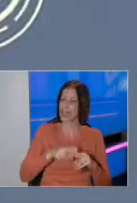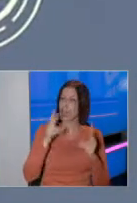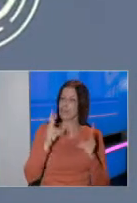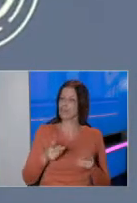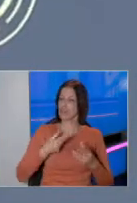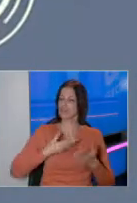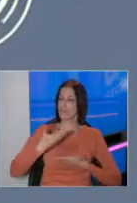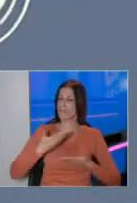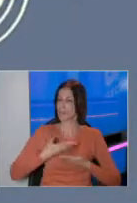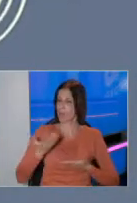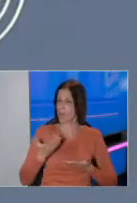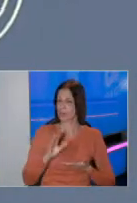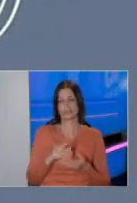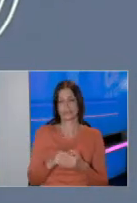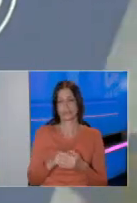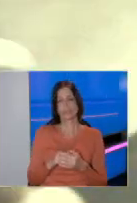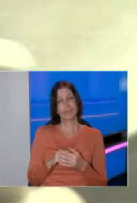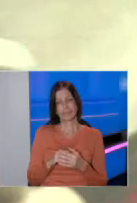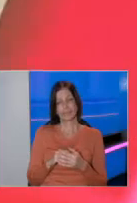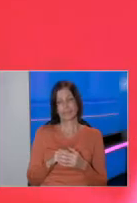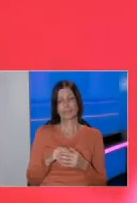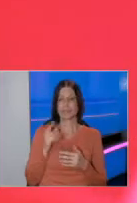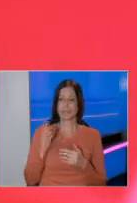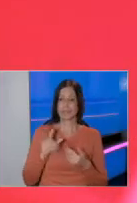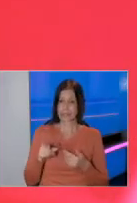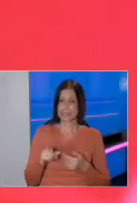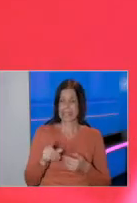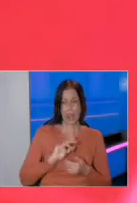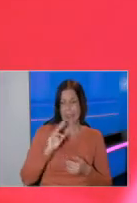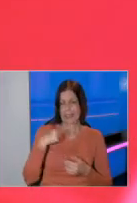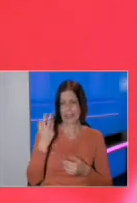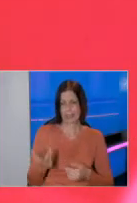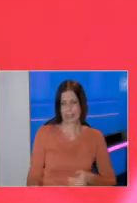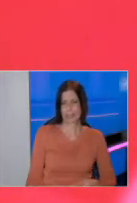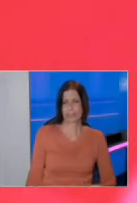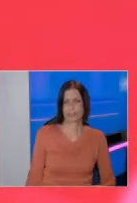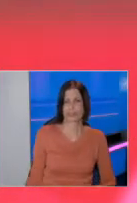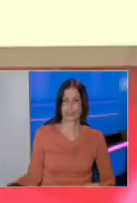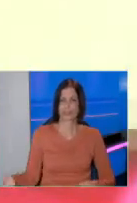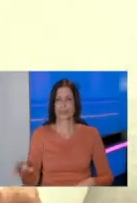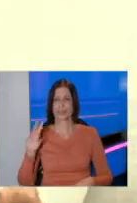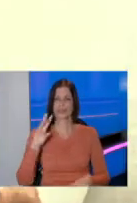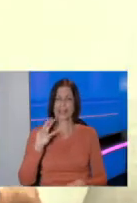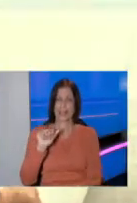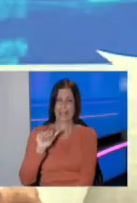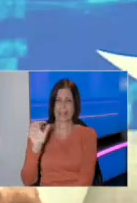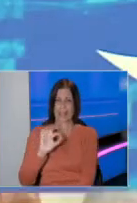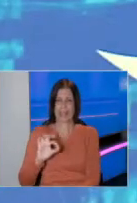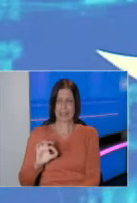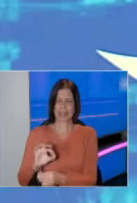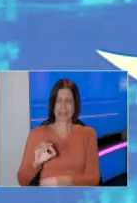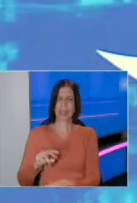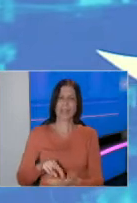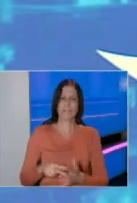לשתף את הפעולה, כך שלמעשה כנראה שזה או זה לא יקרה. שירית אביטן כהן, הכתבת הפוליטית של